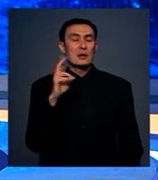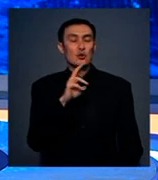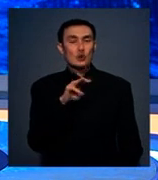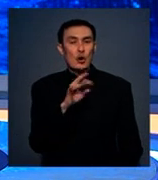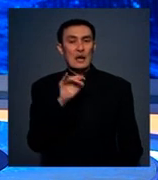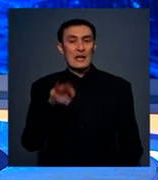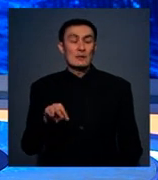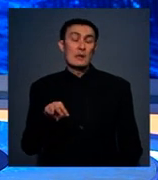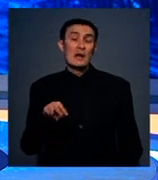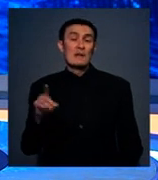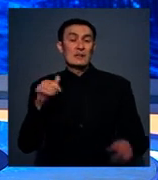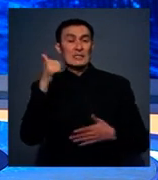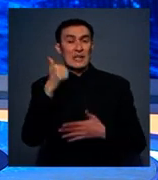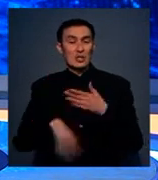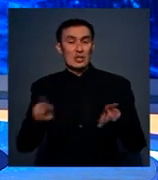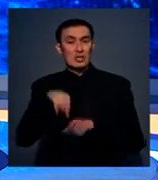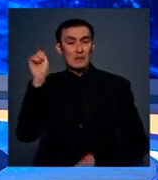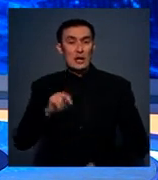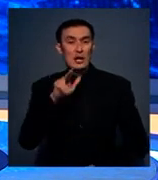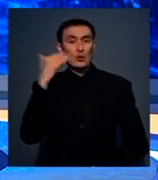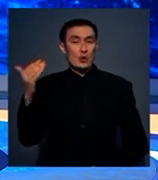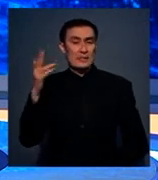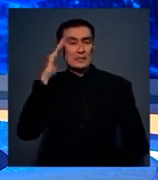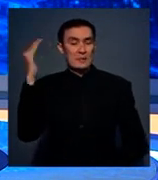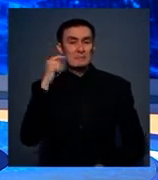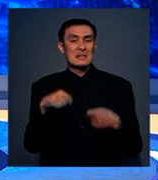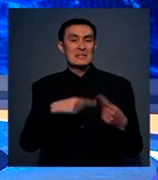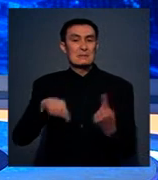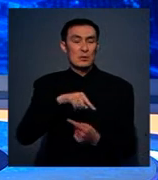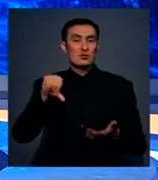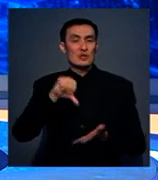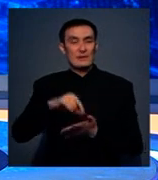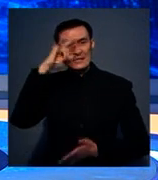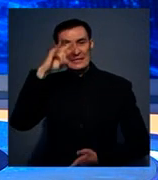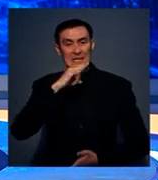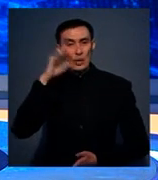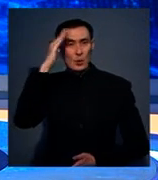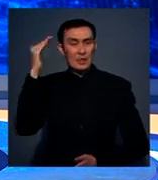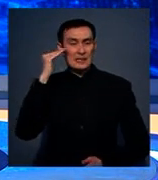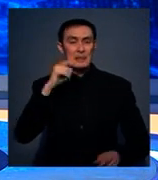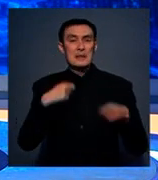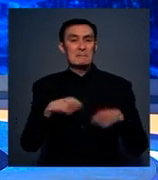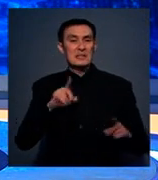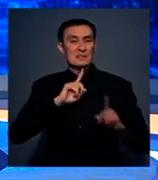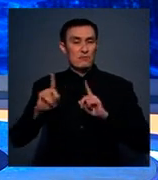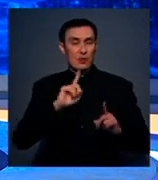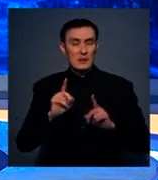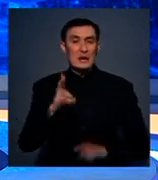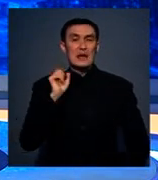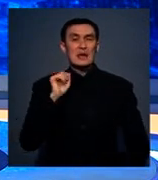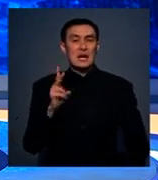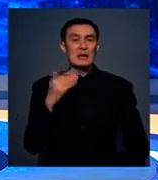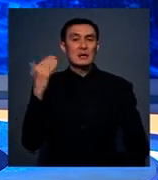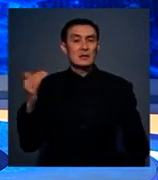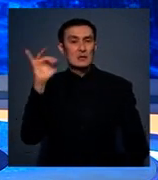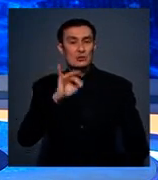Касым-Жомартом Токаевым. В столицу также приехали корейские бизнесмены. Они примут участие в казахстанско-корейском бизнес-форуме. О том, как Мун